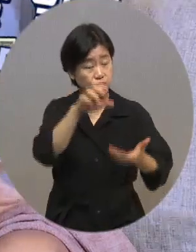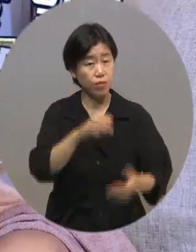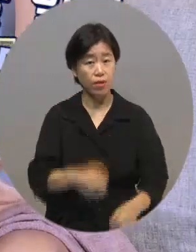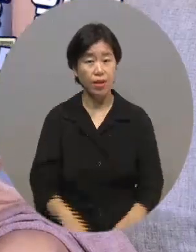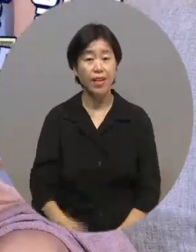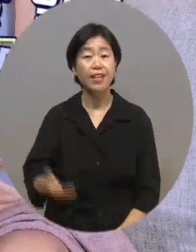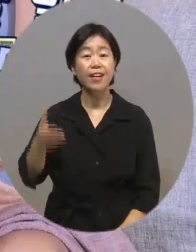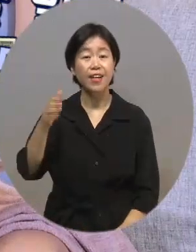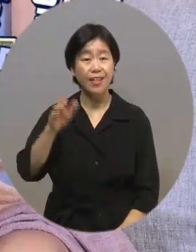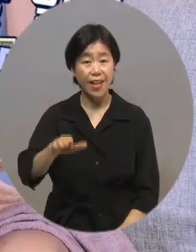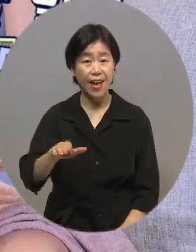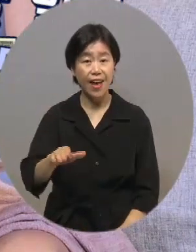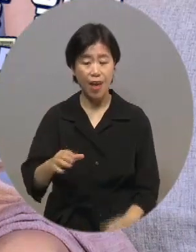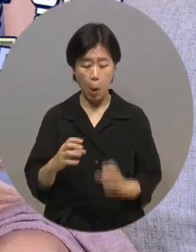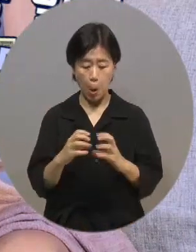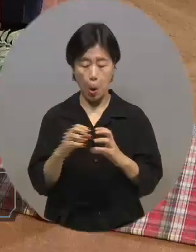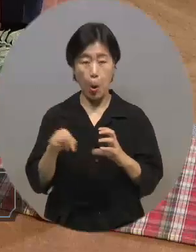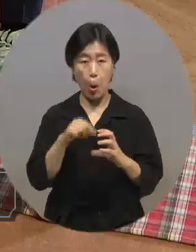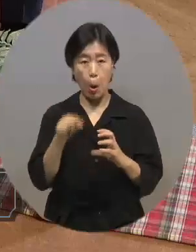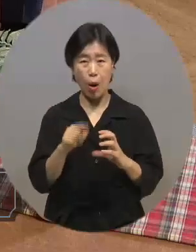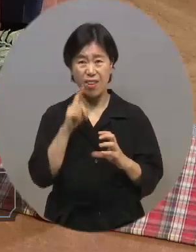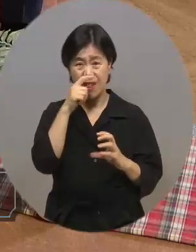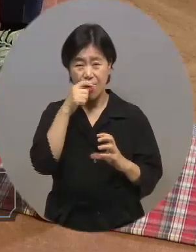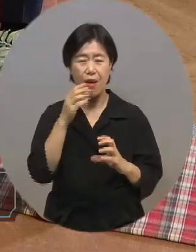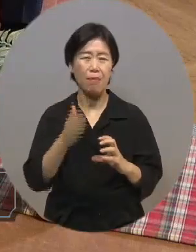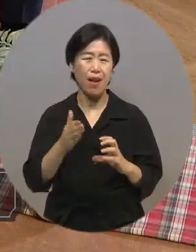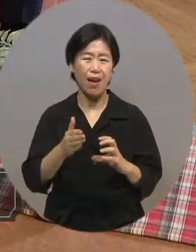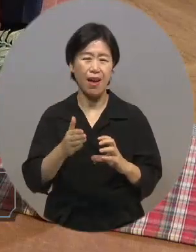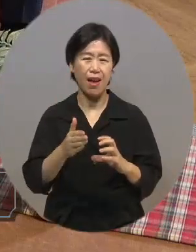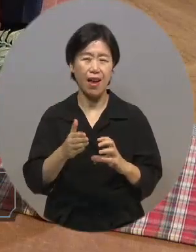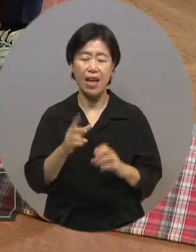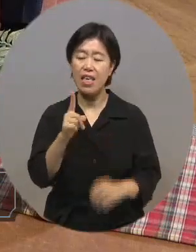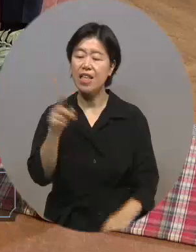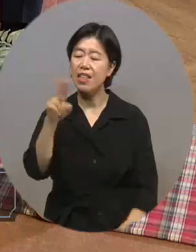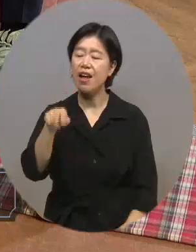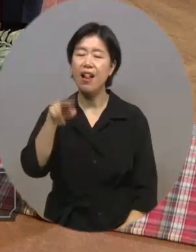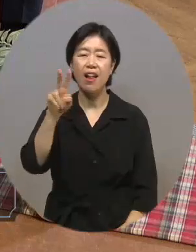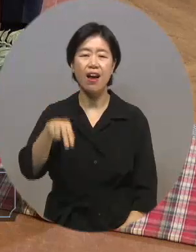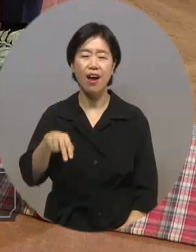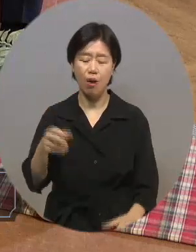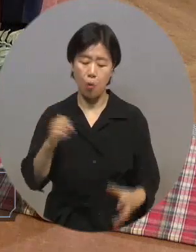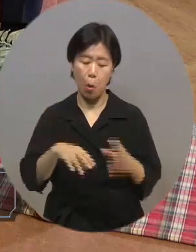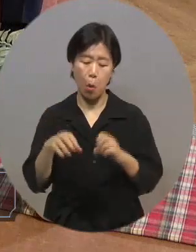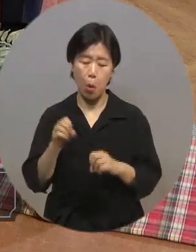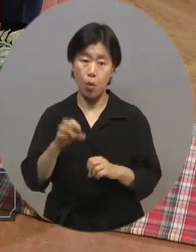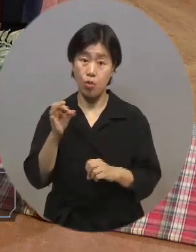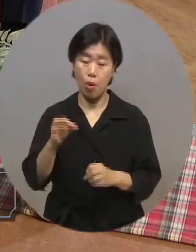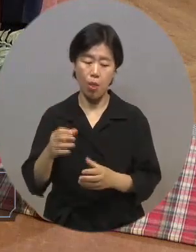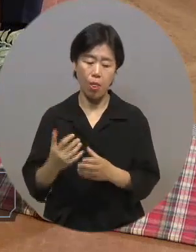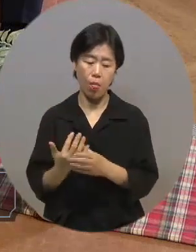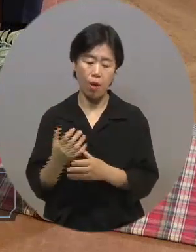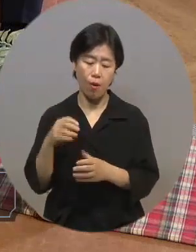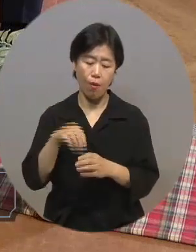말고 네. 1달러짜리를 보냈으면 좋겠어요. 전 세계가 봤을 때는 야 역시 대응이 대인배답다? 악을 선으로